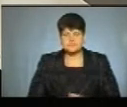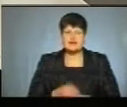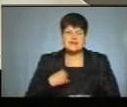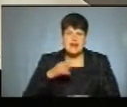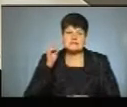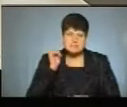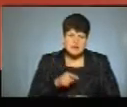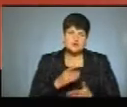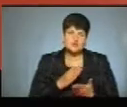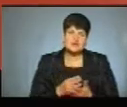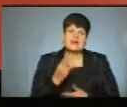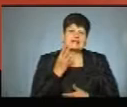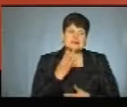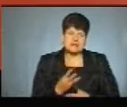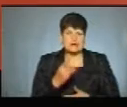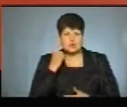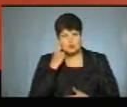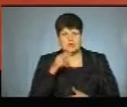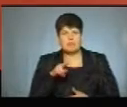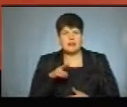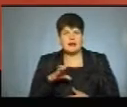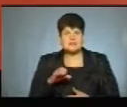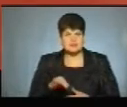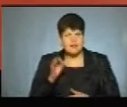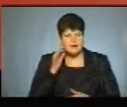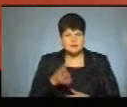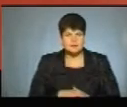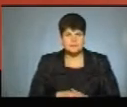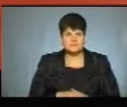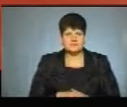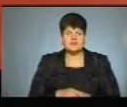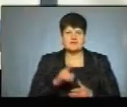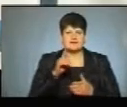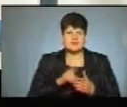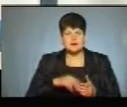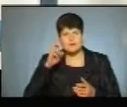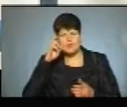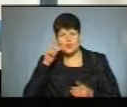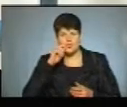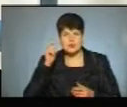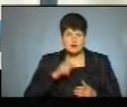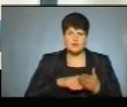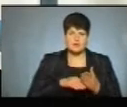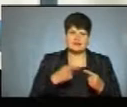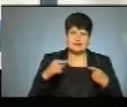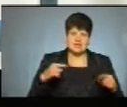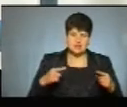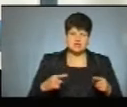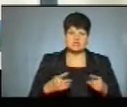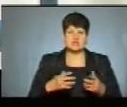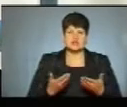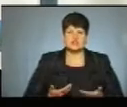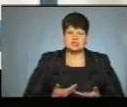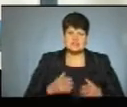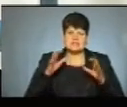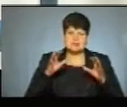принципи в Пласті. Нагадайте, розкажіть, бо я... Бути вірним Богові та Україні, допомагати іншим, жити за пластовим законом та